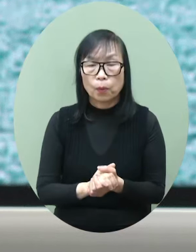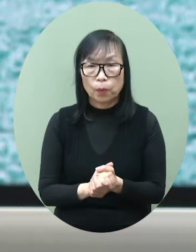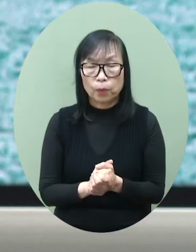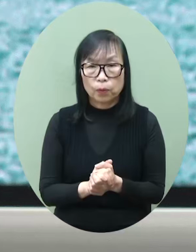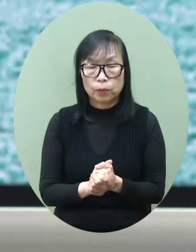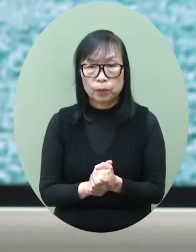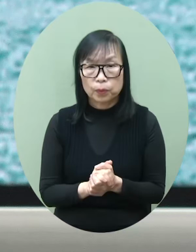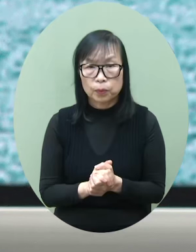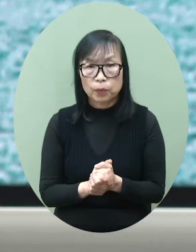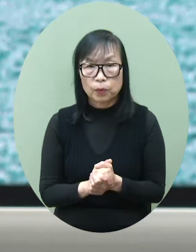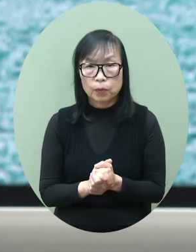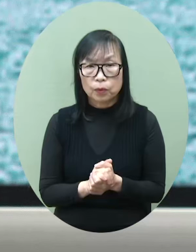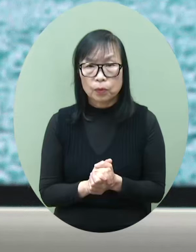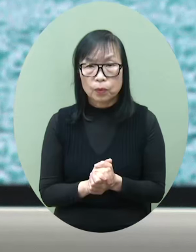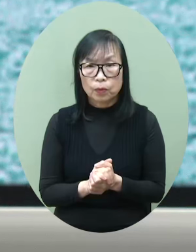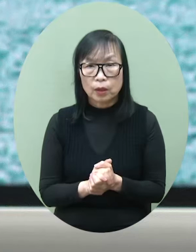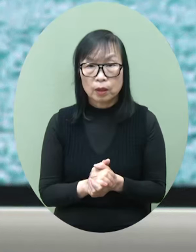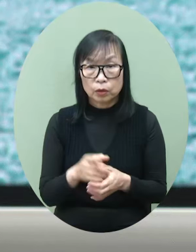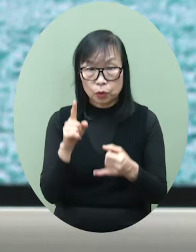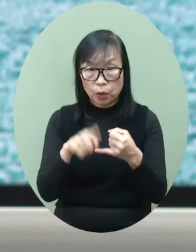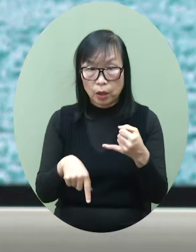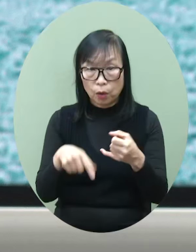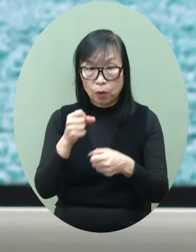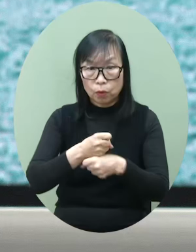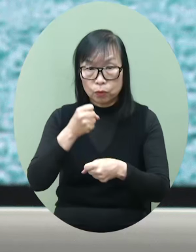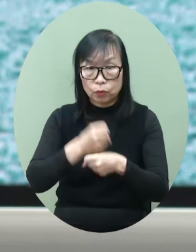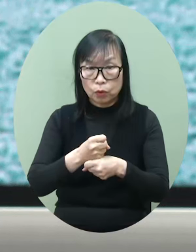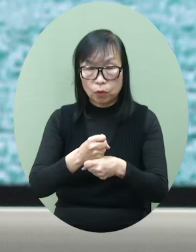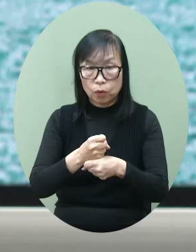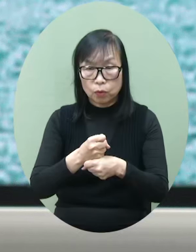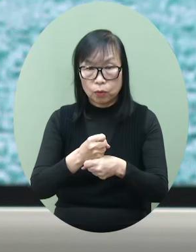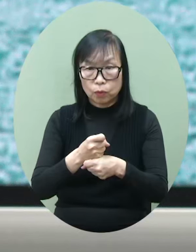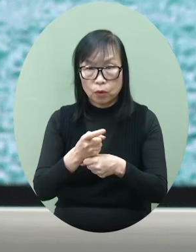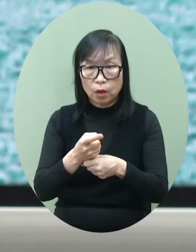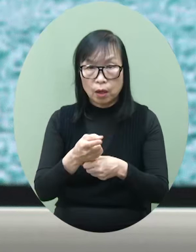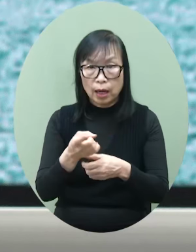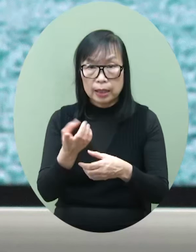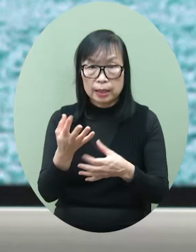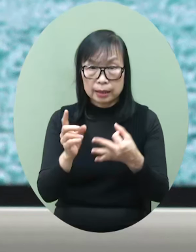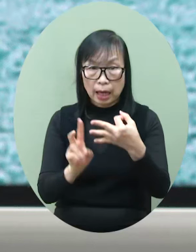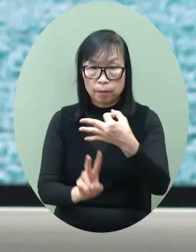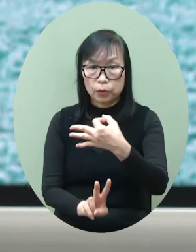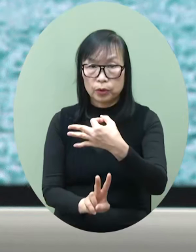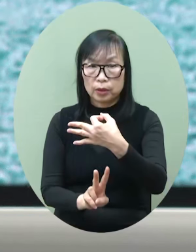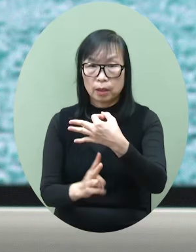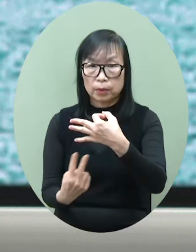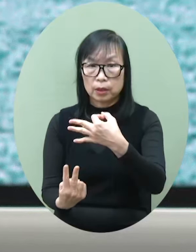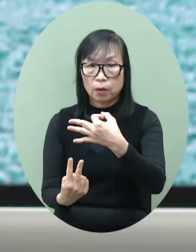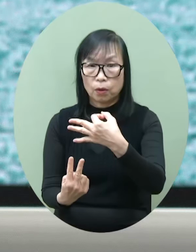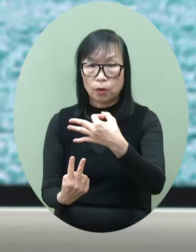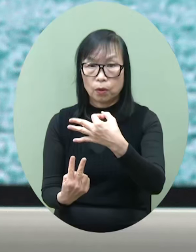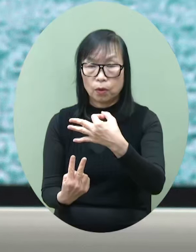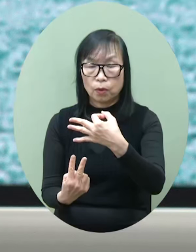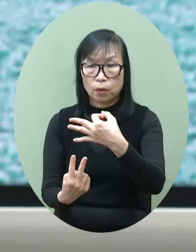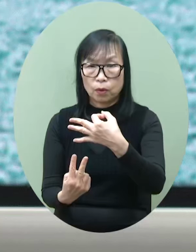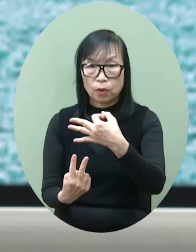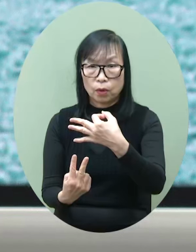她就是最後一天上班其實都比較早的在3月22日她在